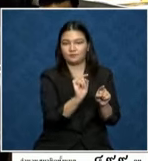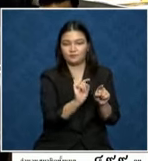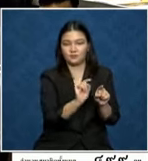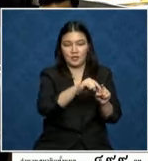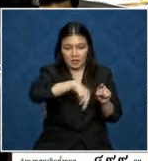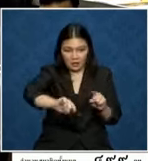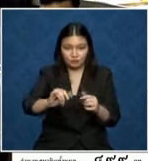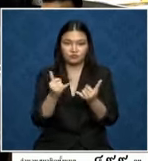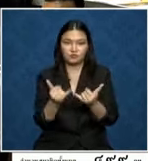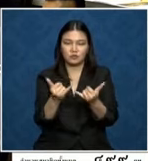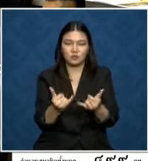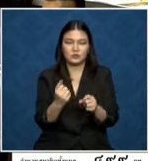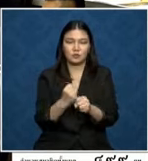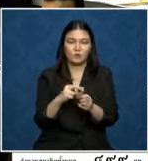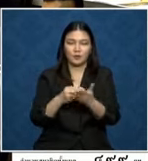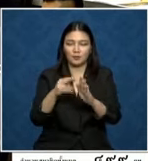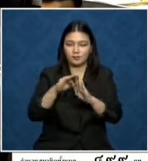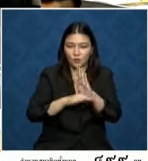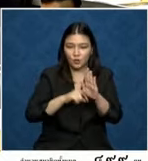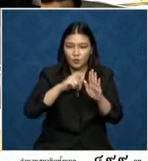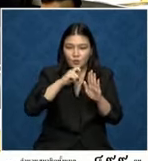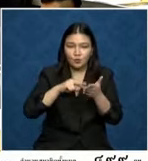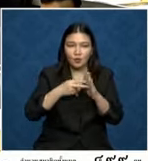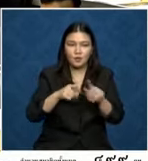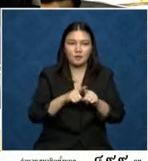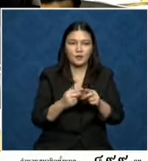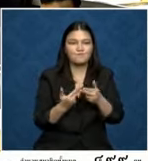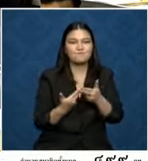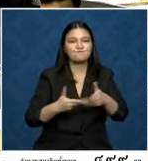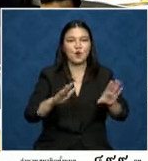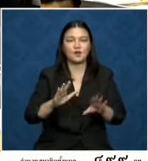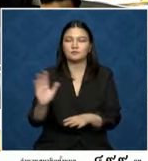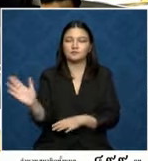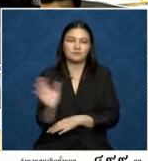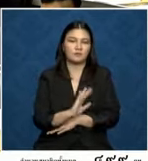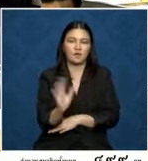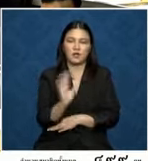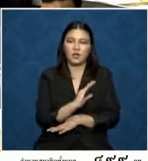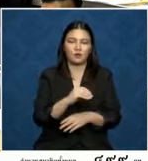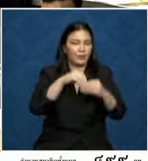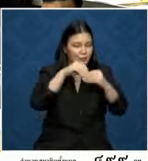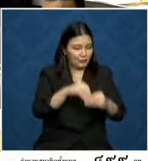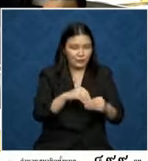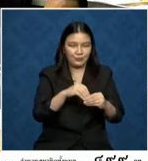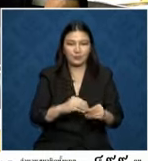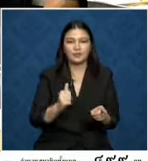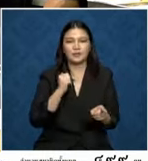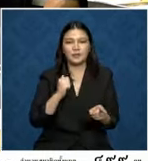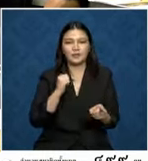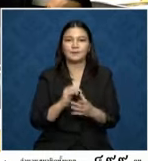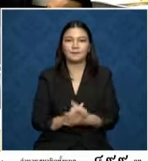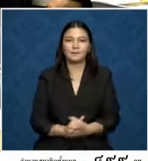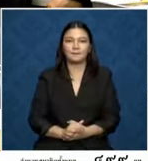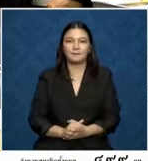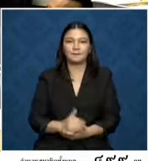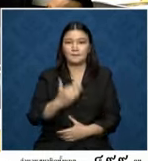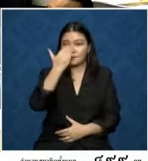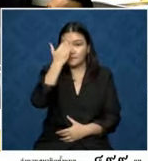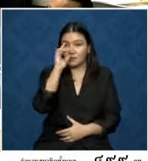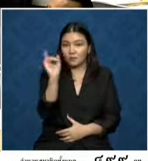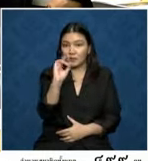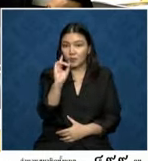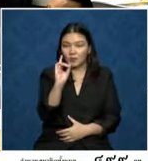พิจารณาแล้วนั้นไม่ควรถูกจำหน่ายคดีในส่วนของคดีอาญาออกจากศาลระบบเนื่องจาก